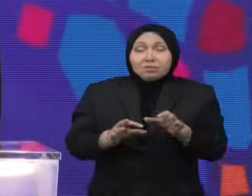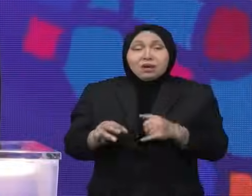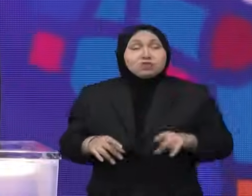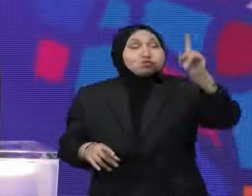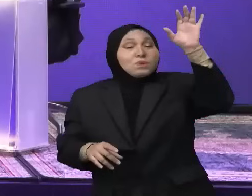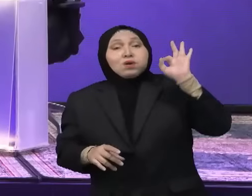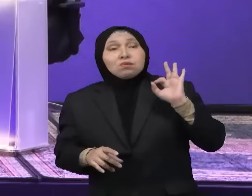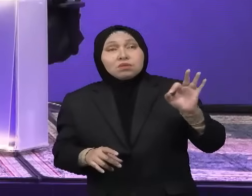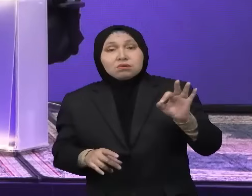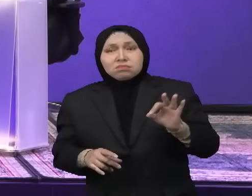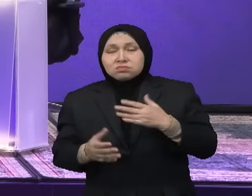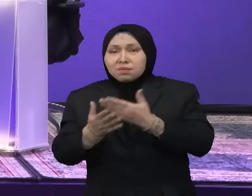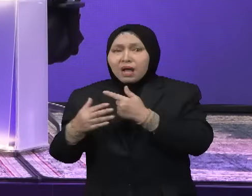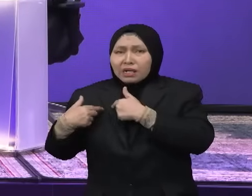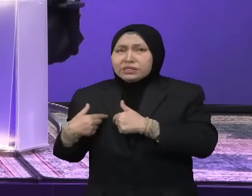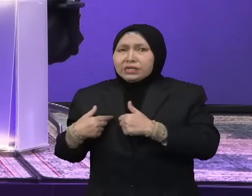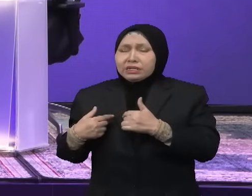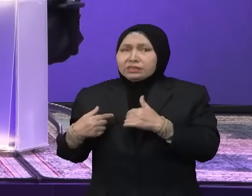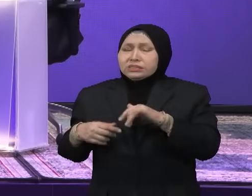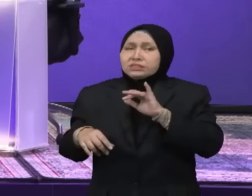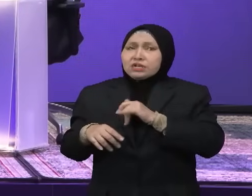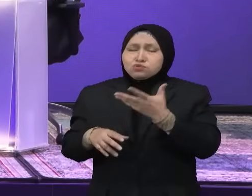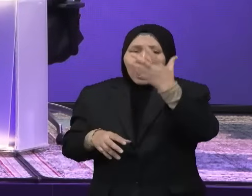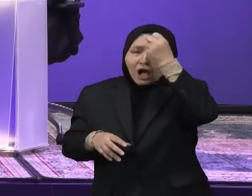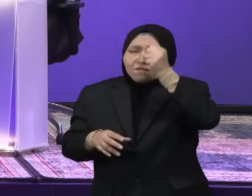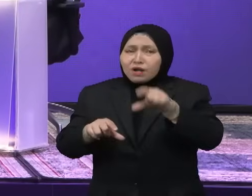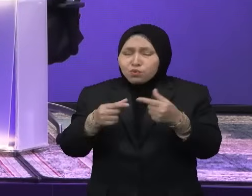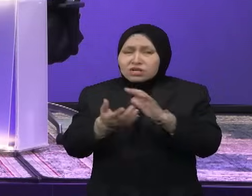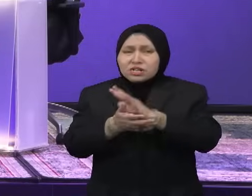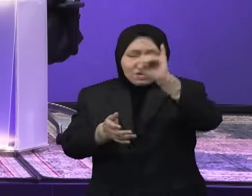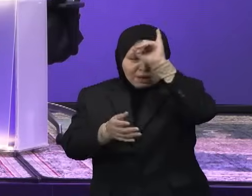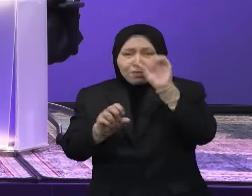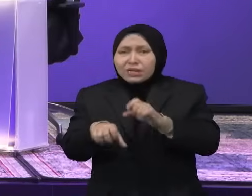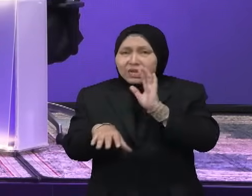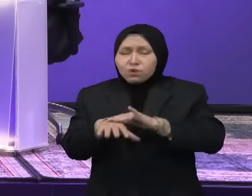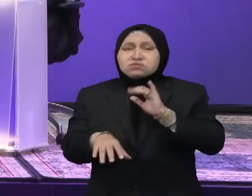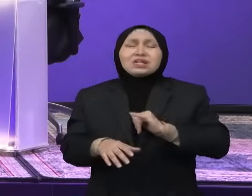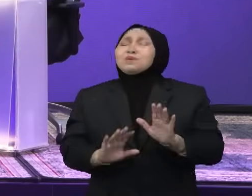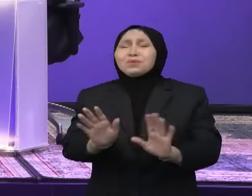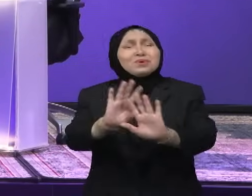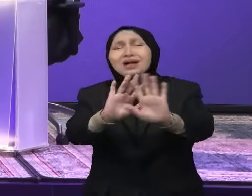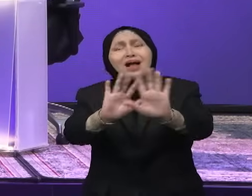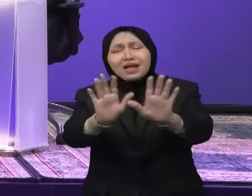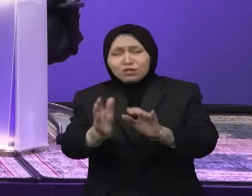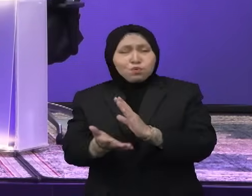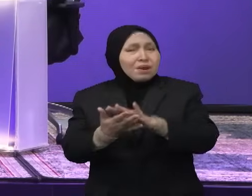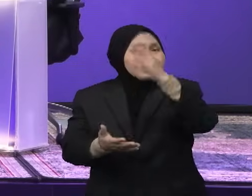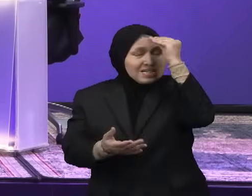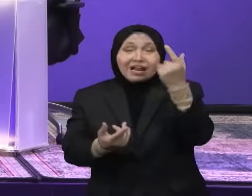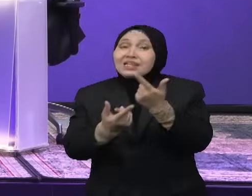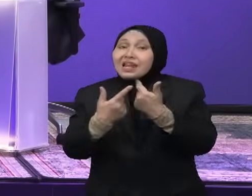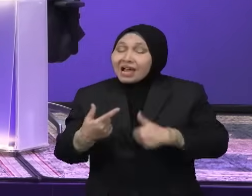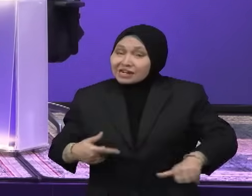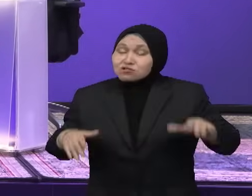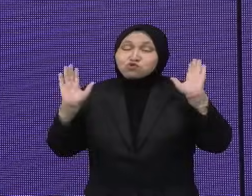subhanallah kan, sampai hati dia tegur kan, saya dah menghafal Quran jadi imam dia bagi tegur pula saya, itu bukan pelajaran